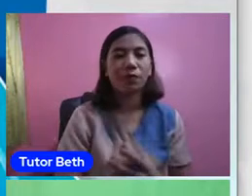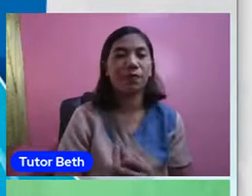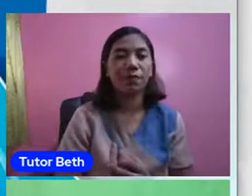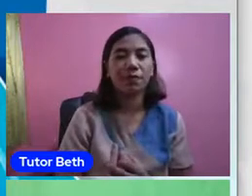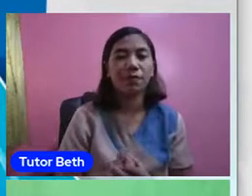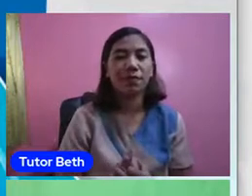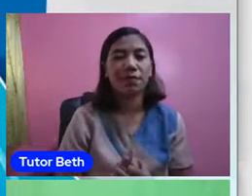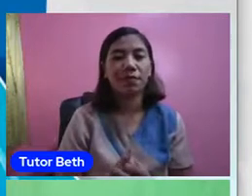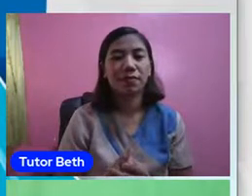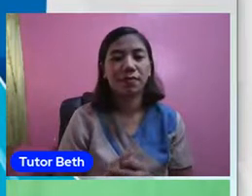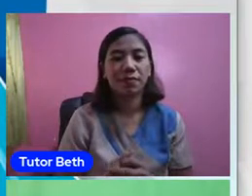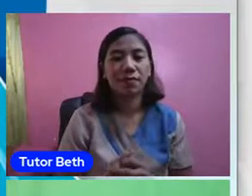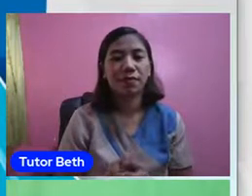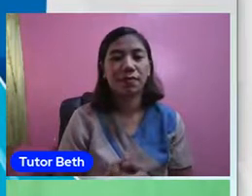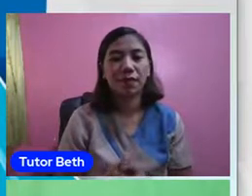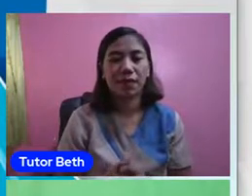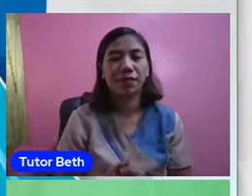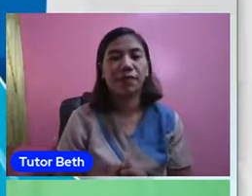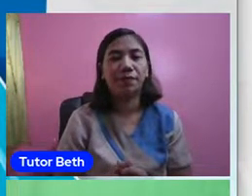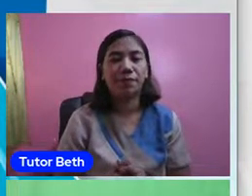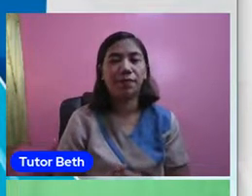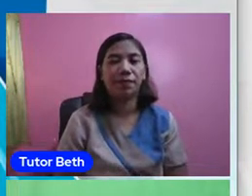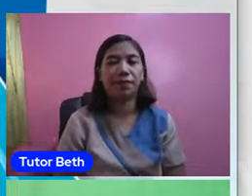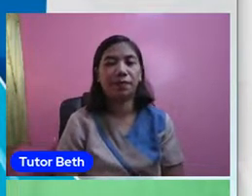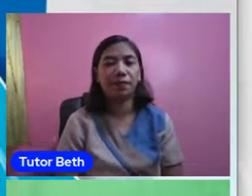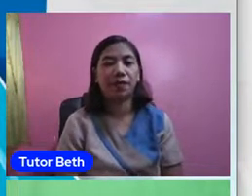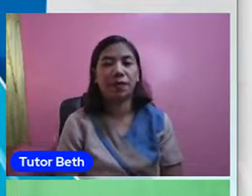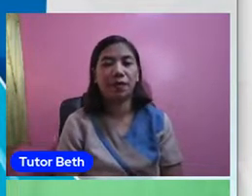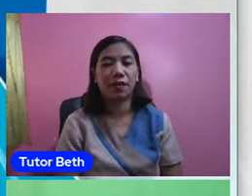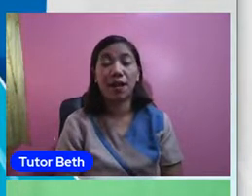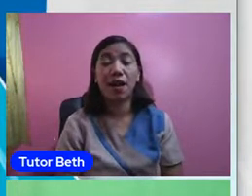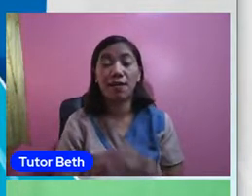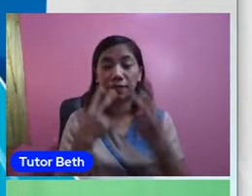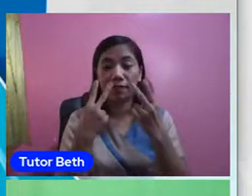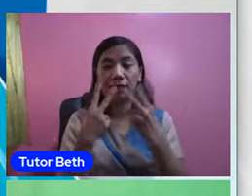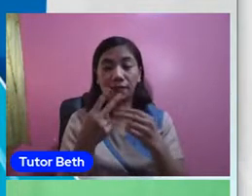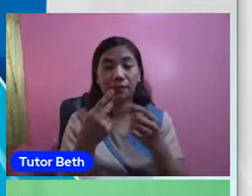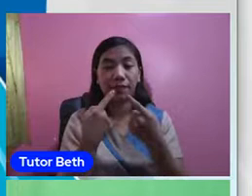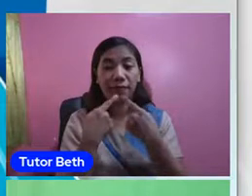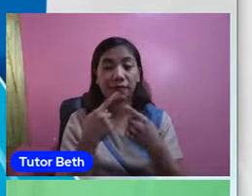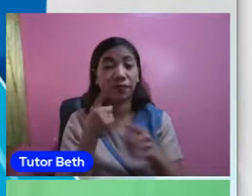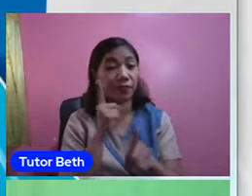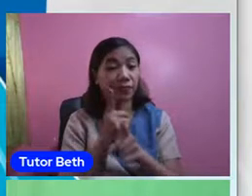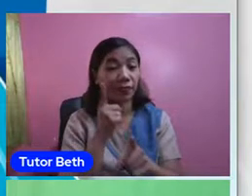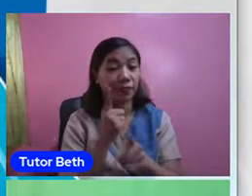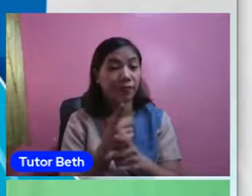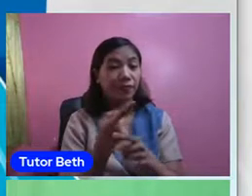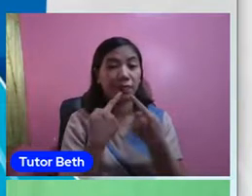Danica, letter C. Okay. Tingnan natin kung tama ang sagot ha.